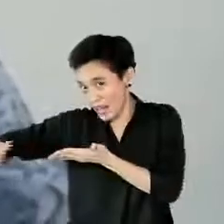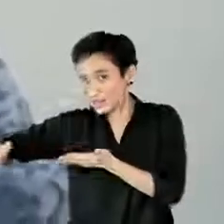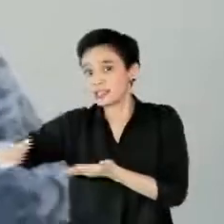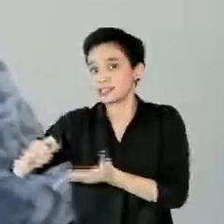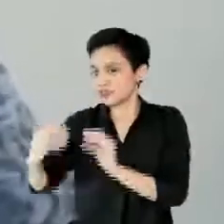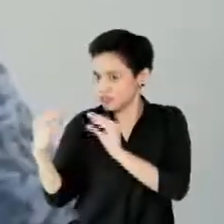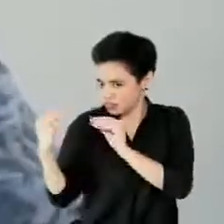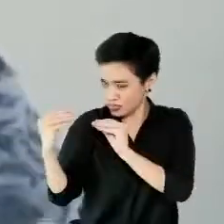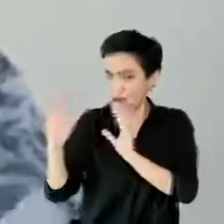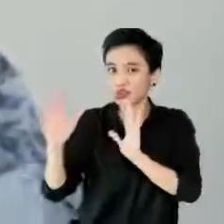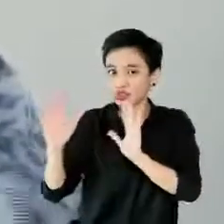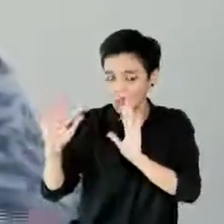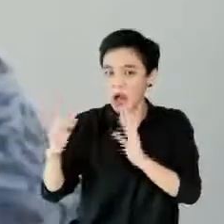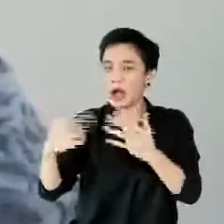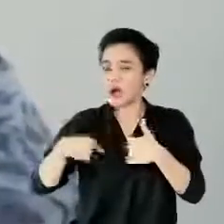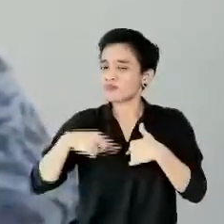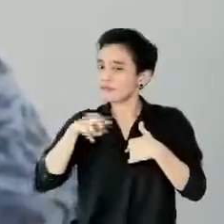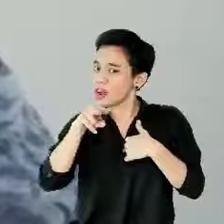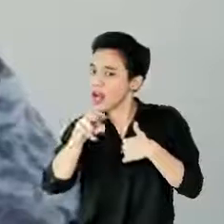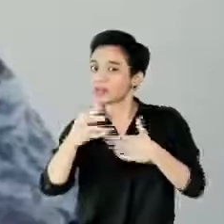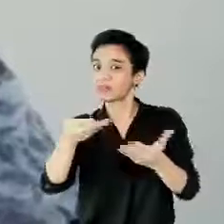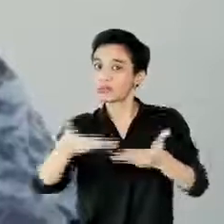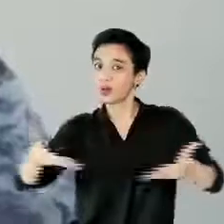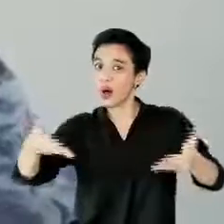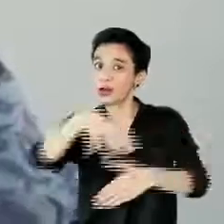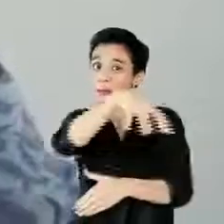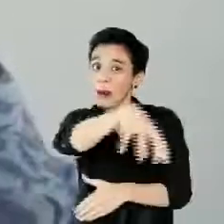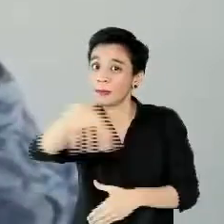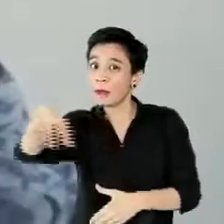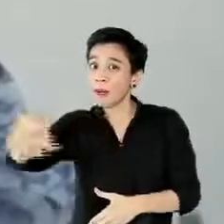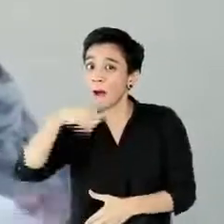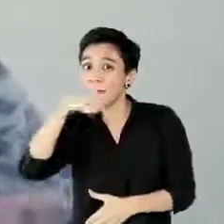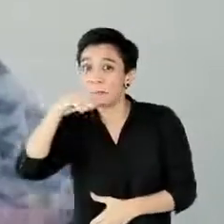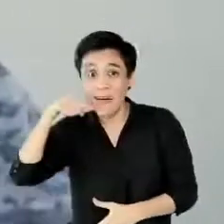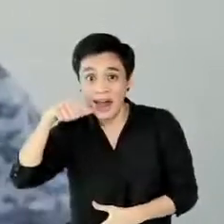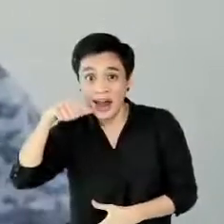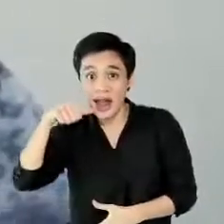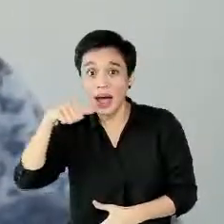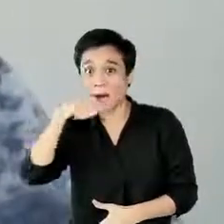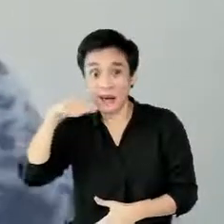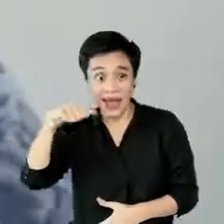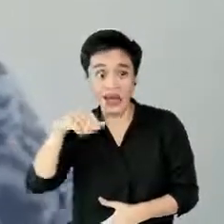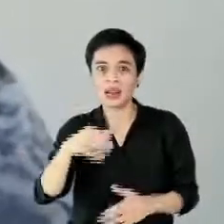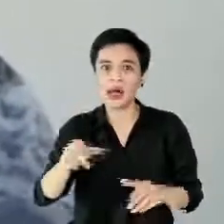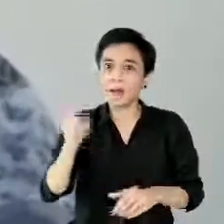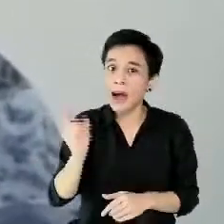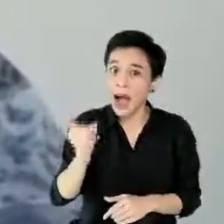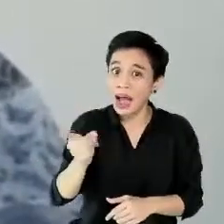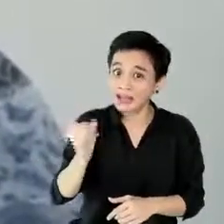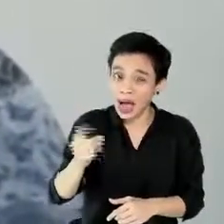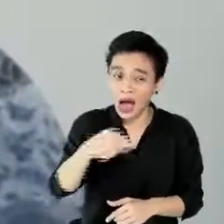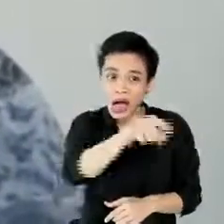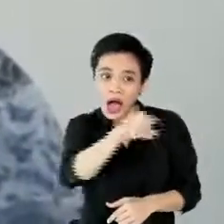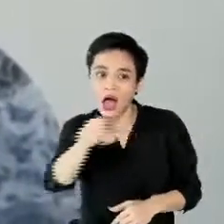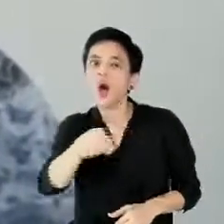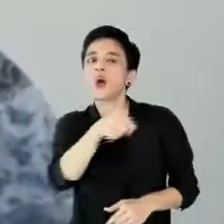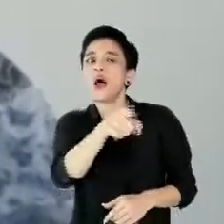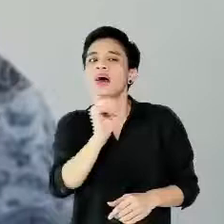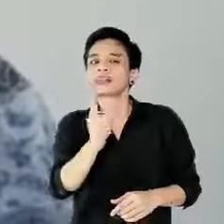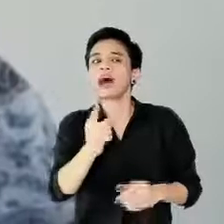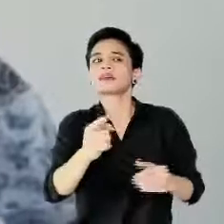untuk yang masuk merah tadi yang delapan itu kita minta fasilitas umum gitu tuh